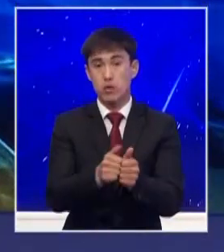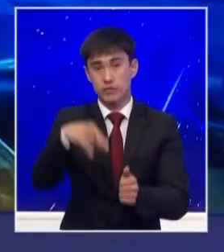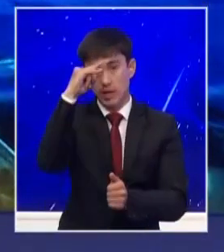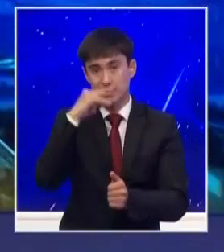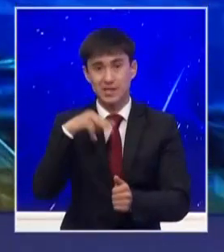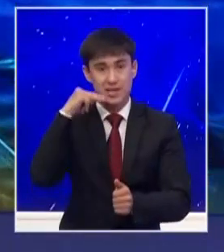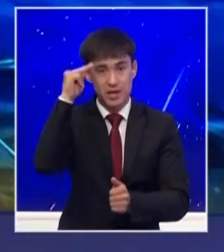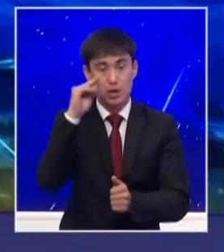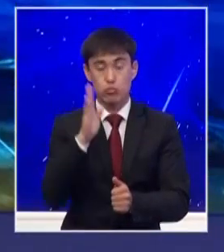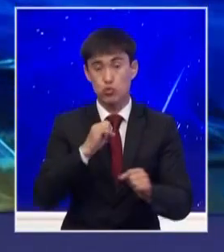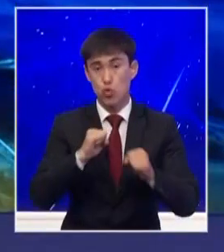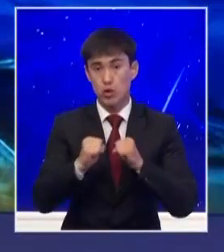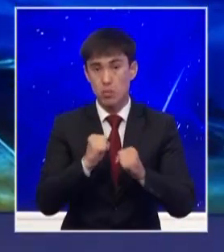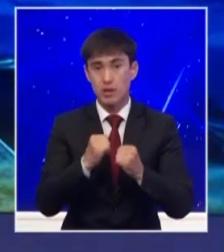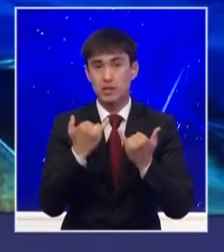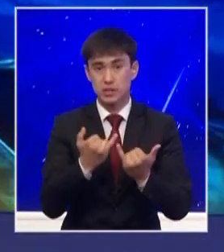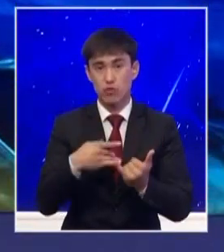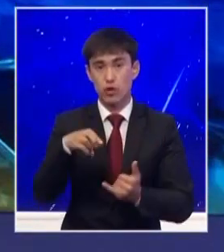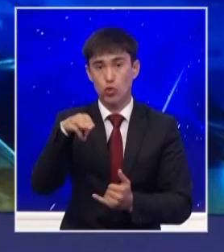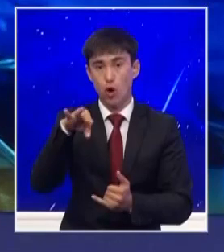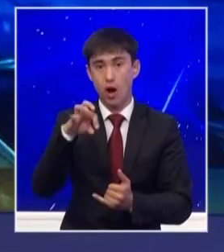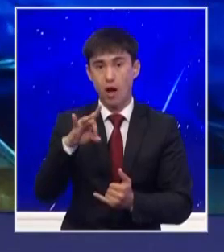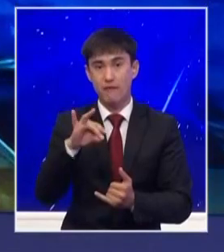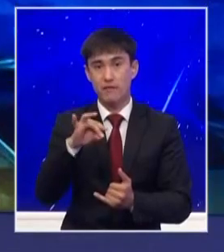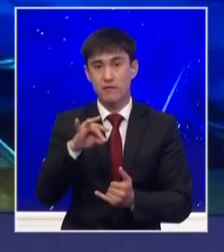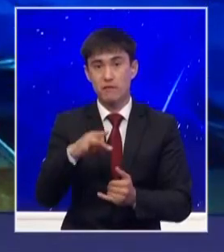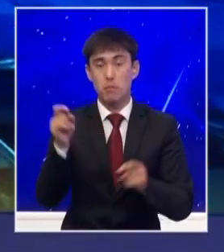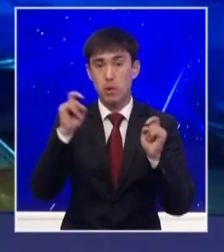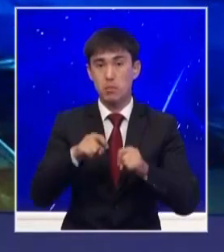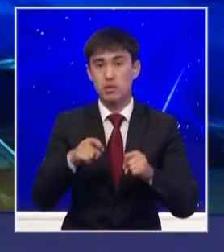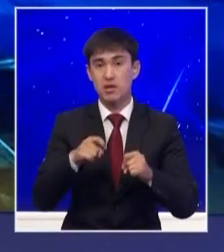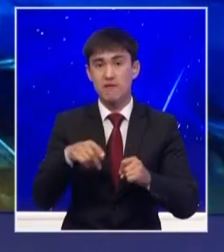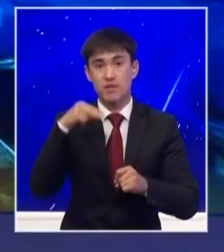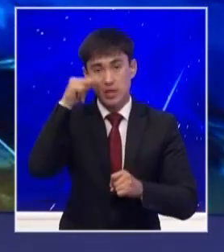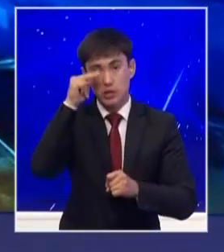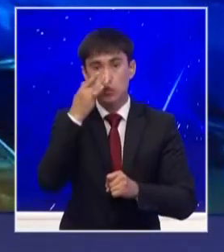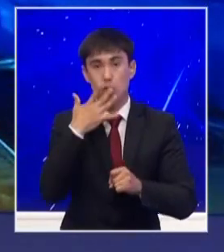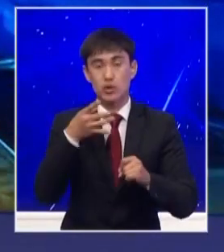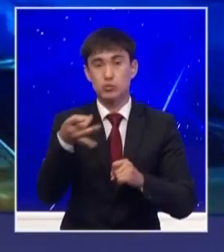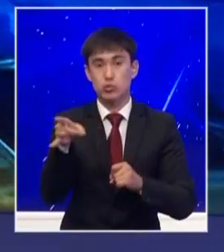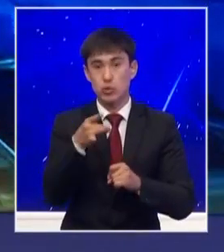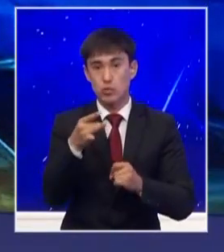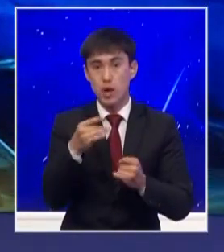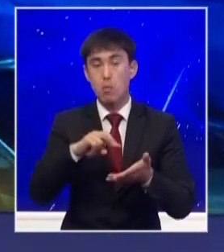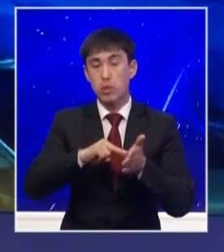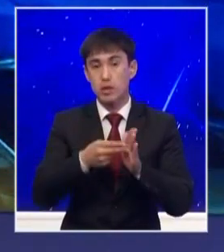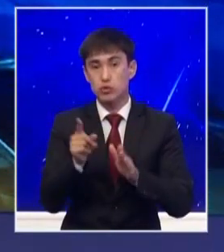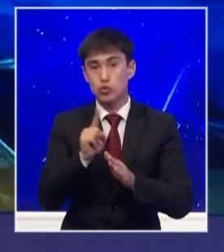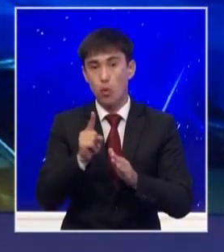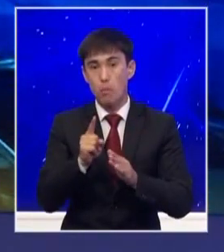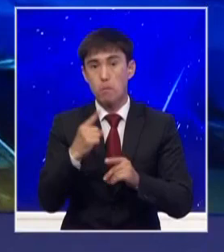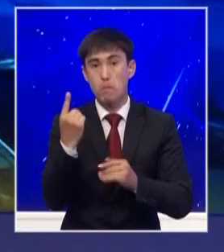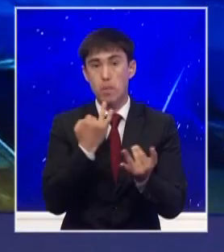Партнерство Казахстана и Китая будет укрепляться. Сегодня Касым-Жомарт Токаев прибыл с визитом в Китайскую Народную Республику. Планируется, что в